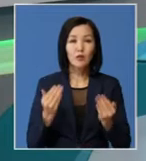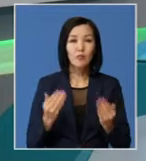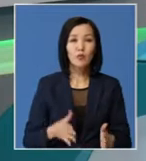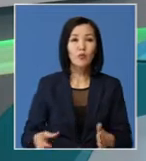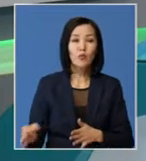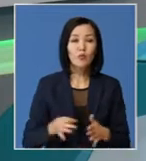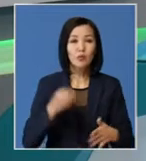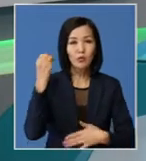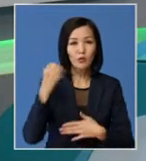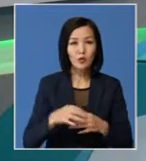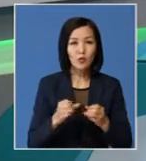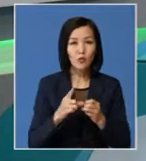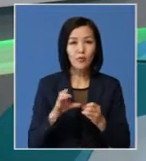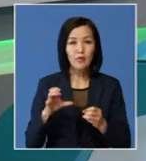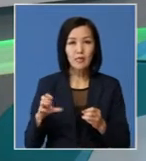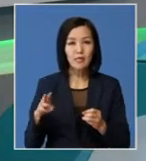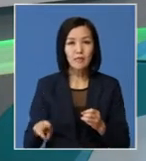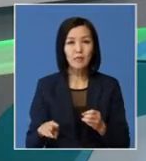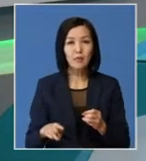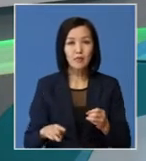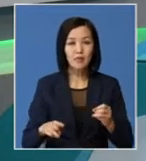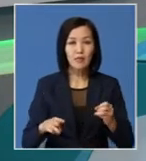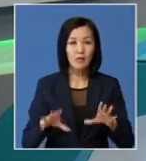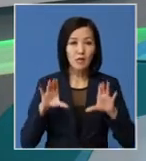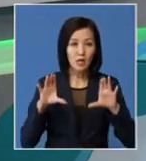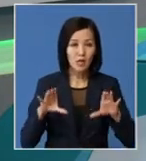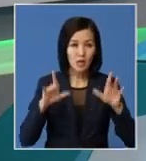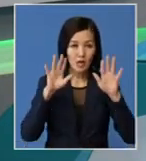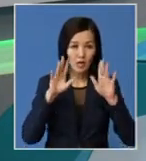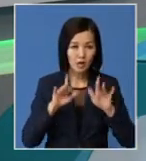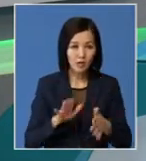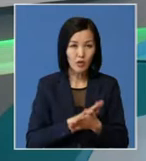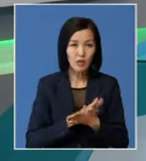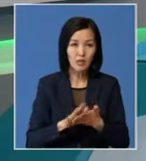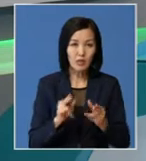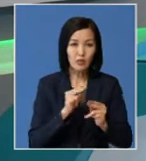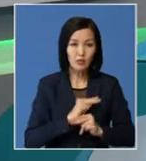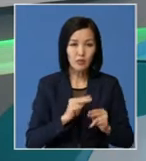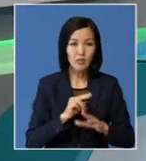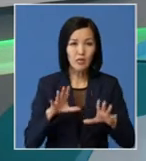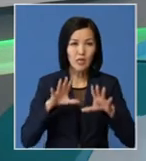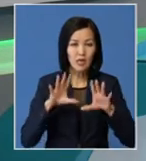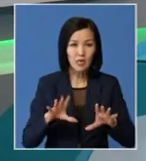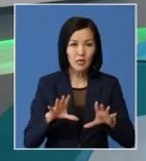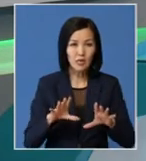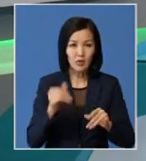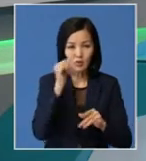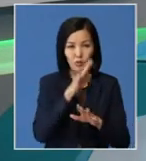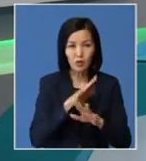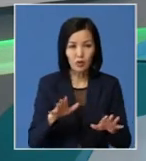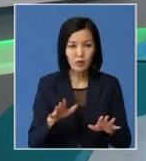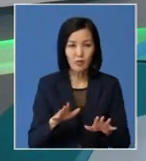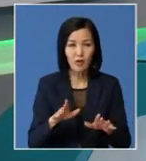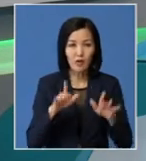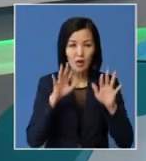Бүгін облыс орталығына 11 сантиметрден аса қар жауды. Тазалық жұмыстарына жауапты мекемелер қалың қарды шығарып үлгерді ме?